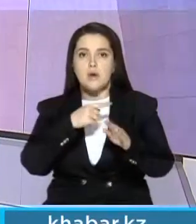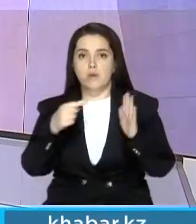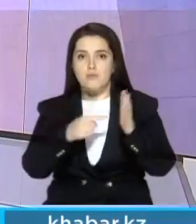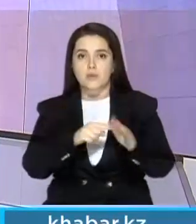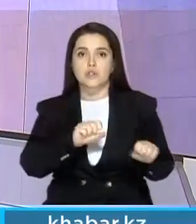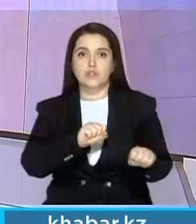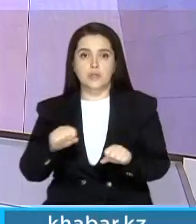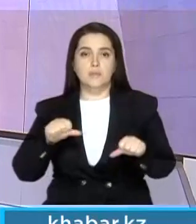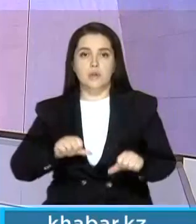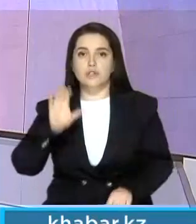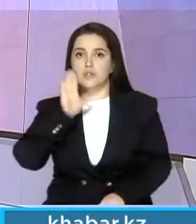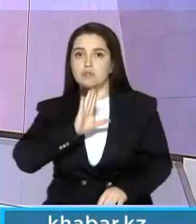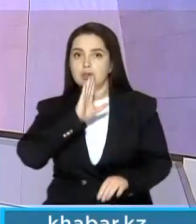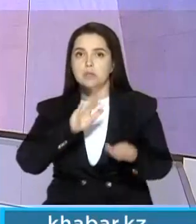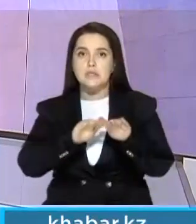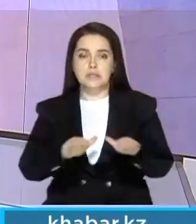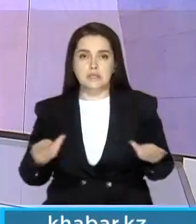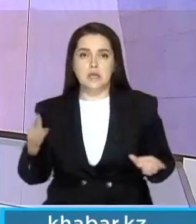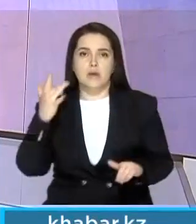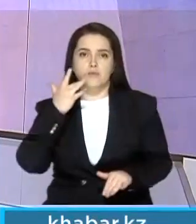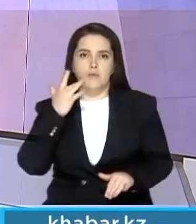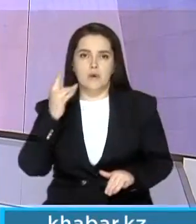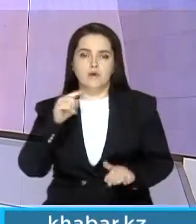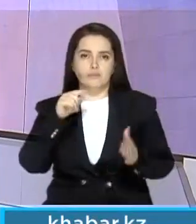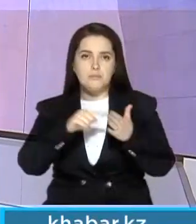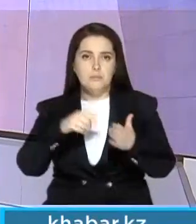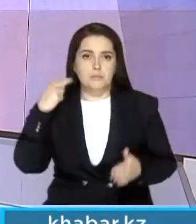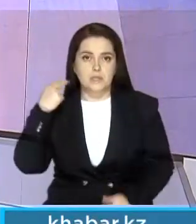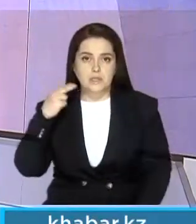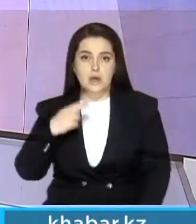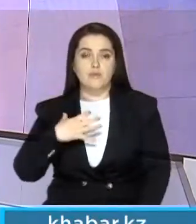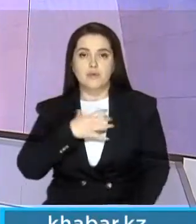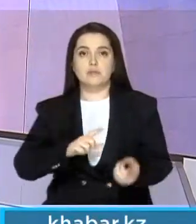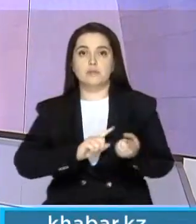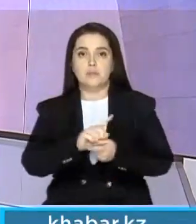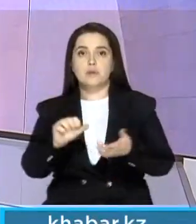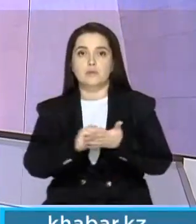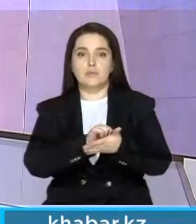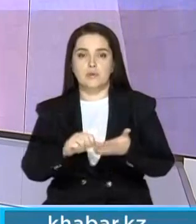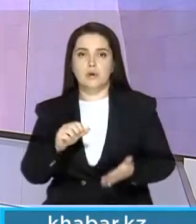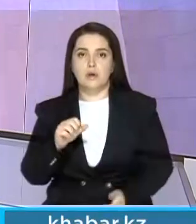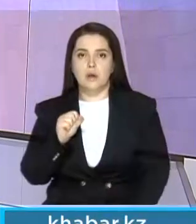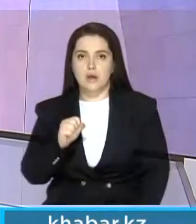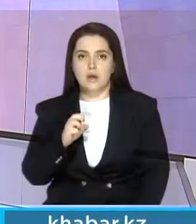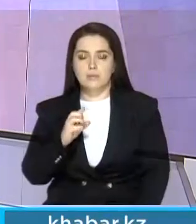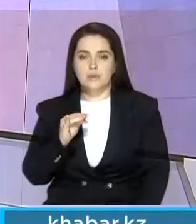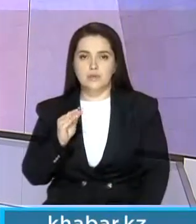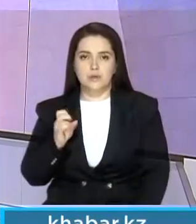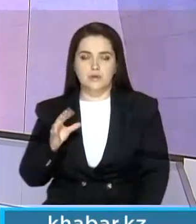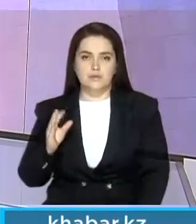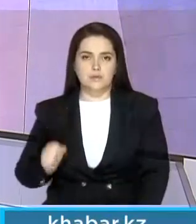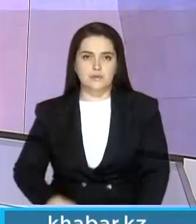Я напомню, вопросы защиты прав женщин и детей постоянно поднимаются и президентом нашей страны. О важных изменениях в документе. Алина Бржанова.